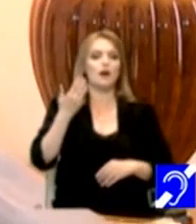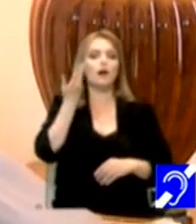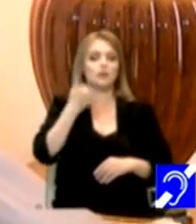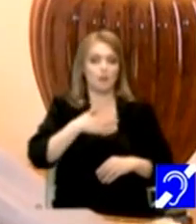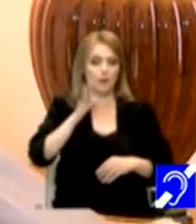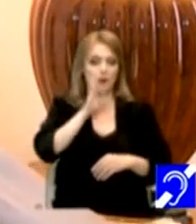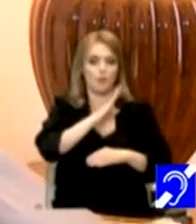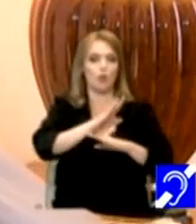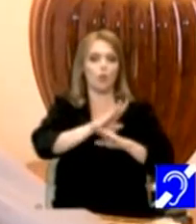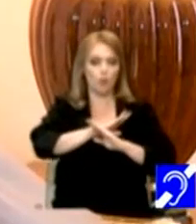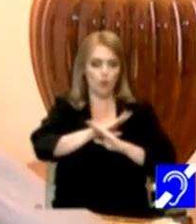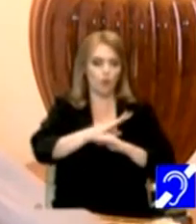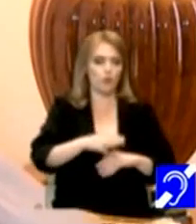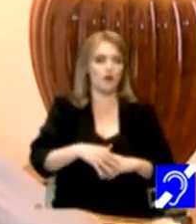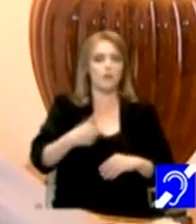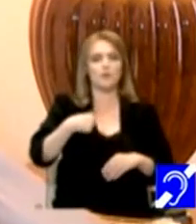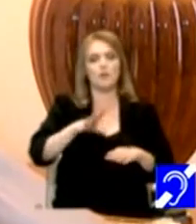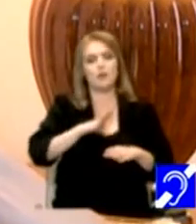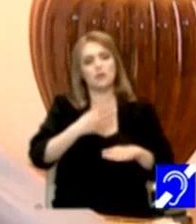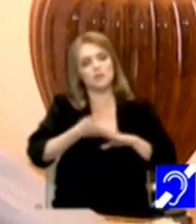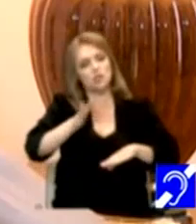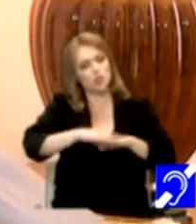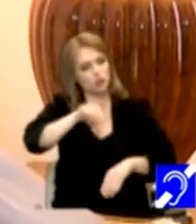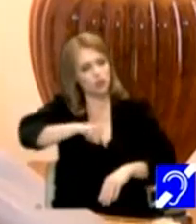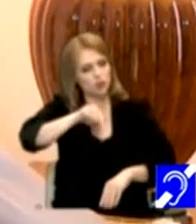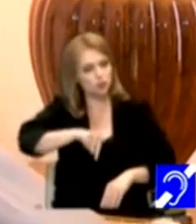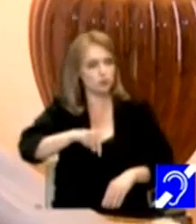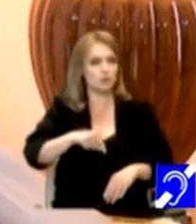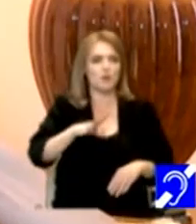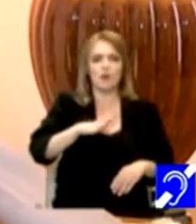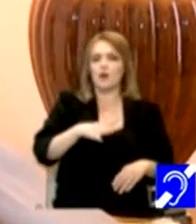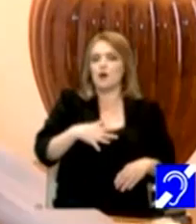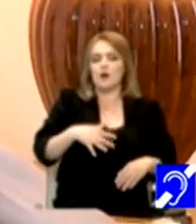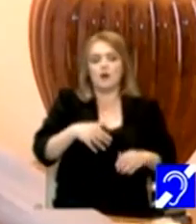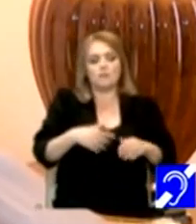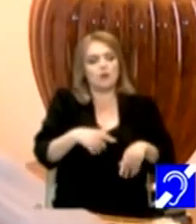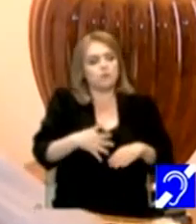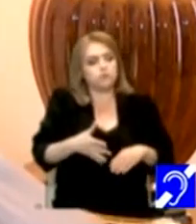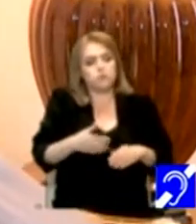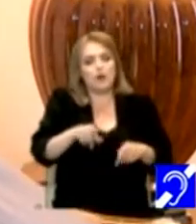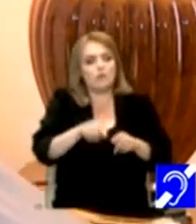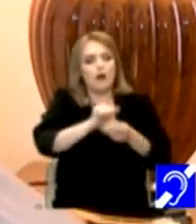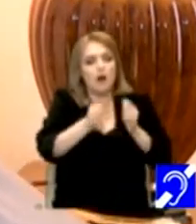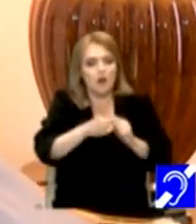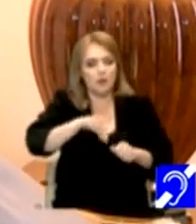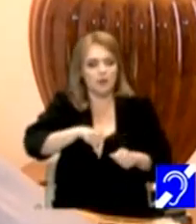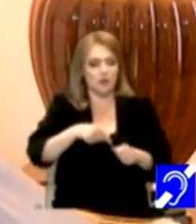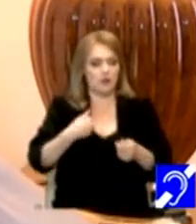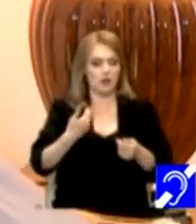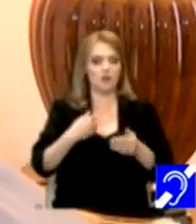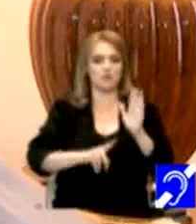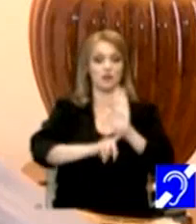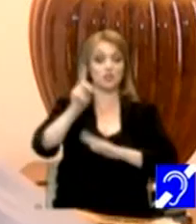furie și aveam lipsă de motivație totală pentru a face ceva. Și, mă rog, suferința întotdeauna împinge actul